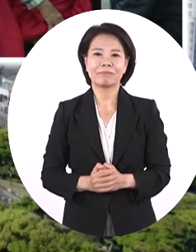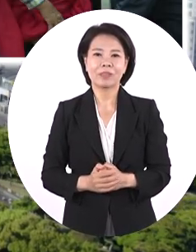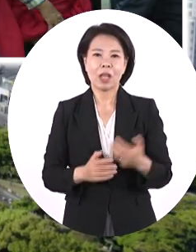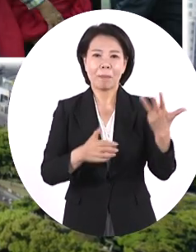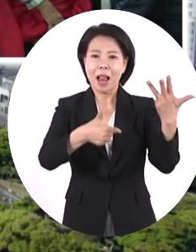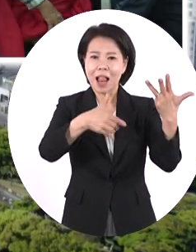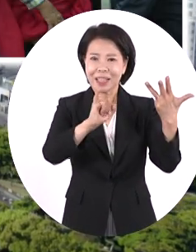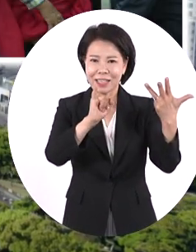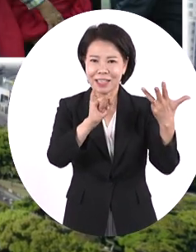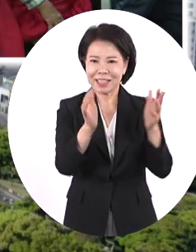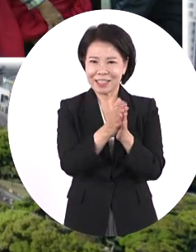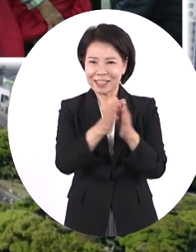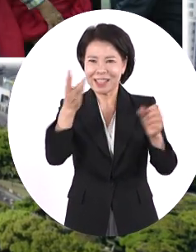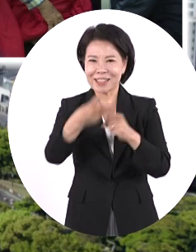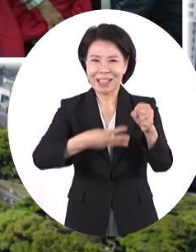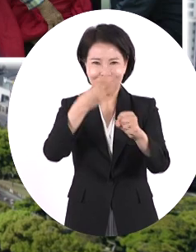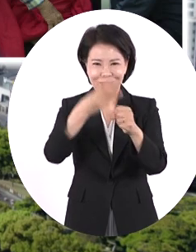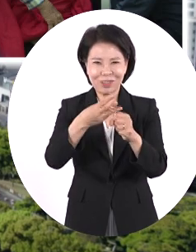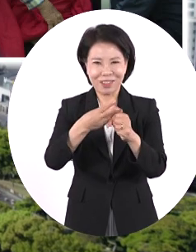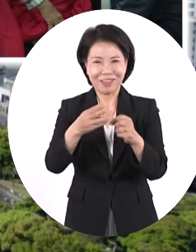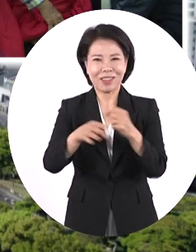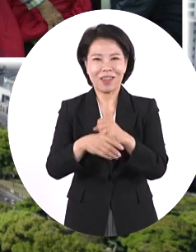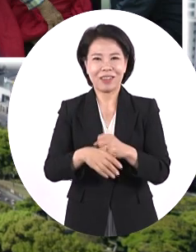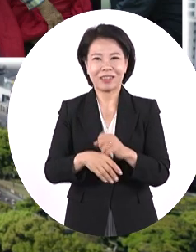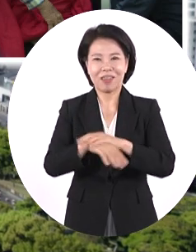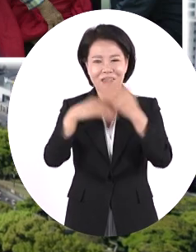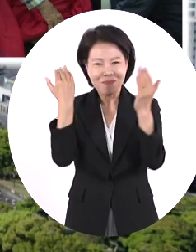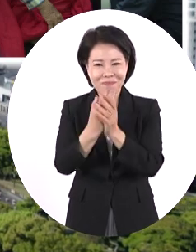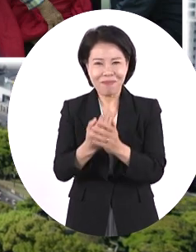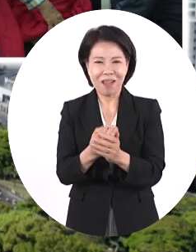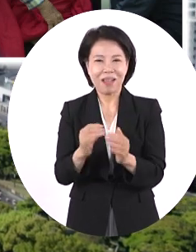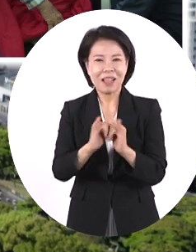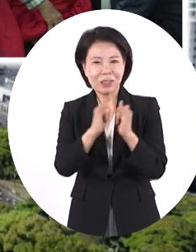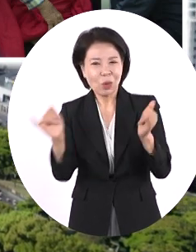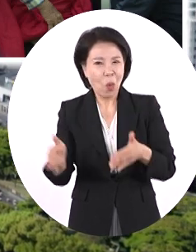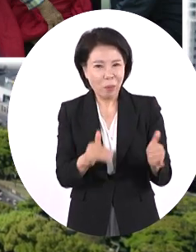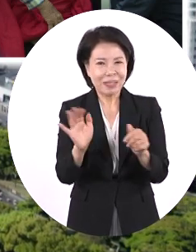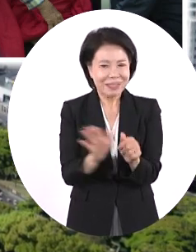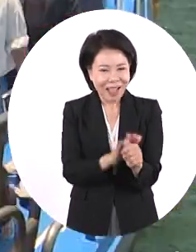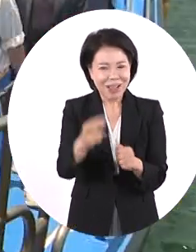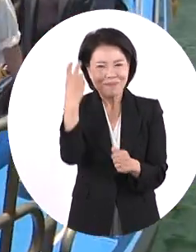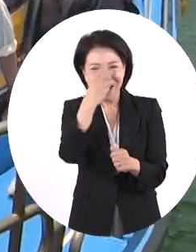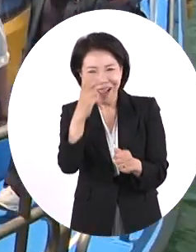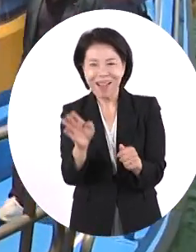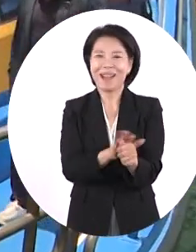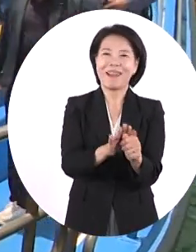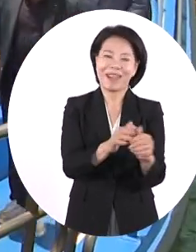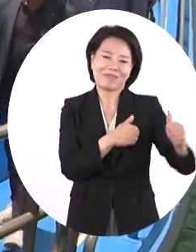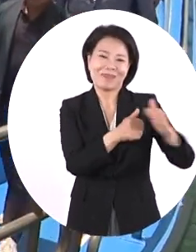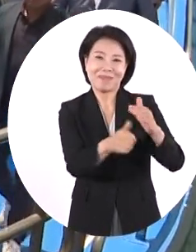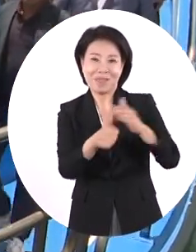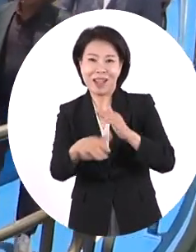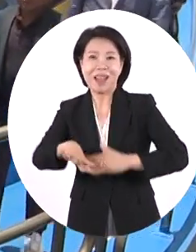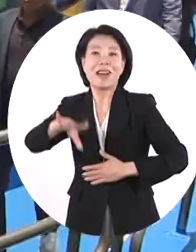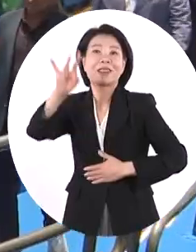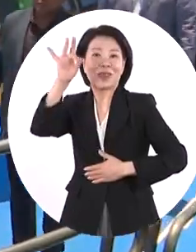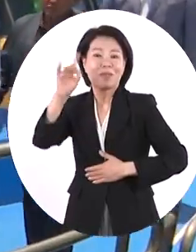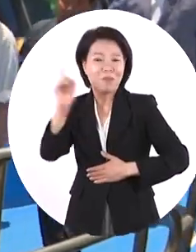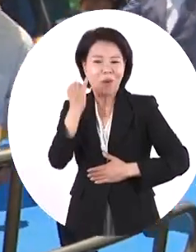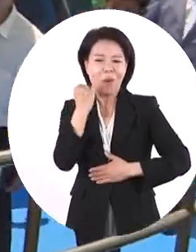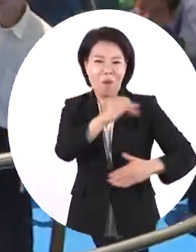제주특별자치도가 민선 8기 출범 3주년을 맞아 민생로드에 나섰습니다. 첫